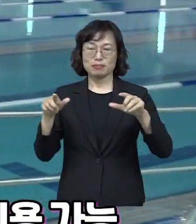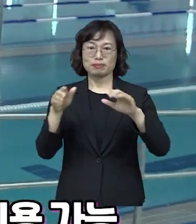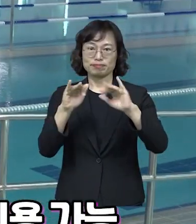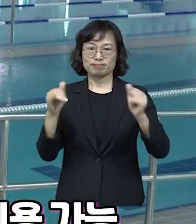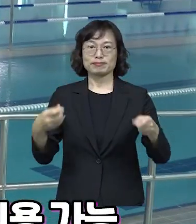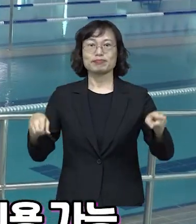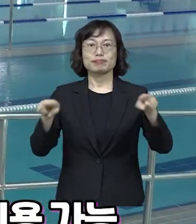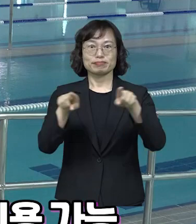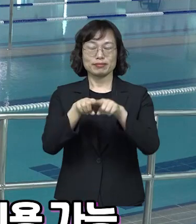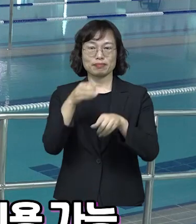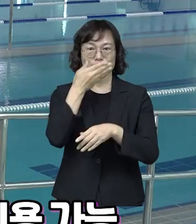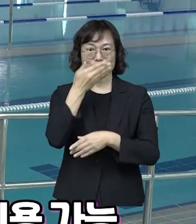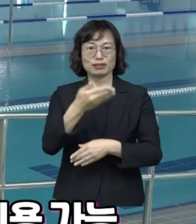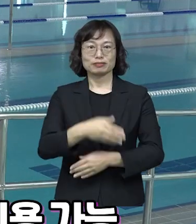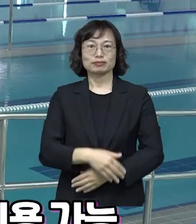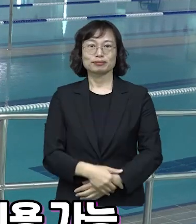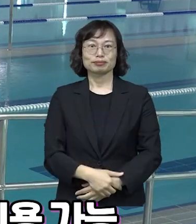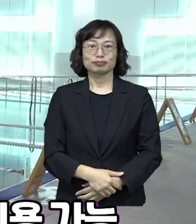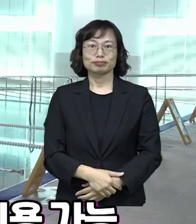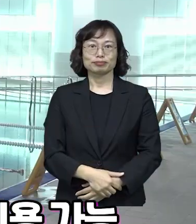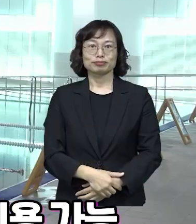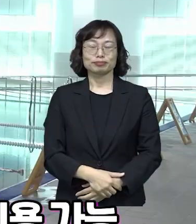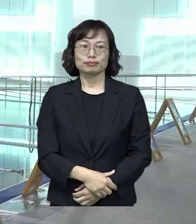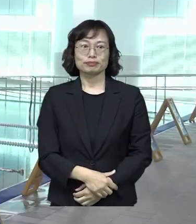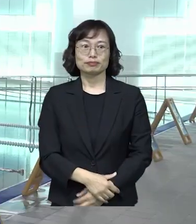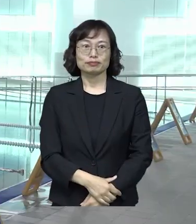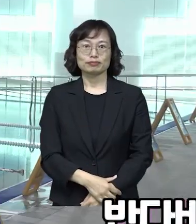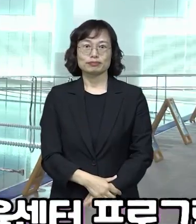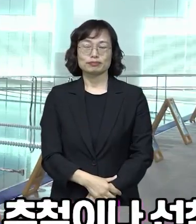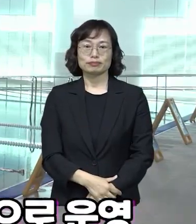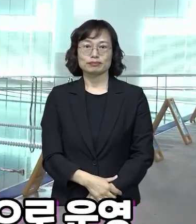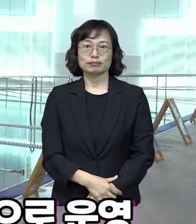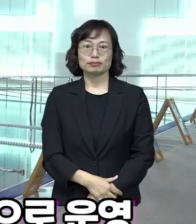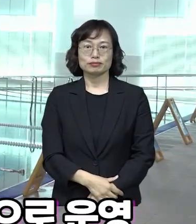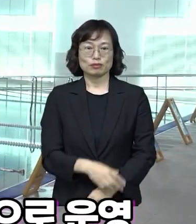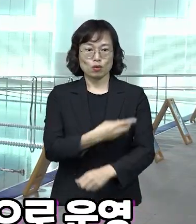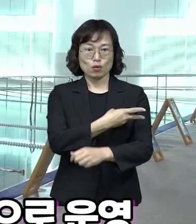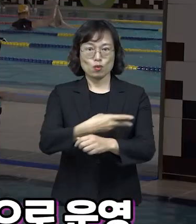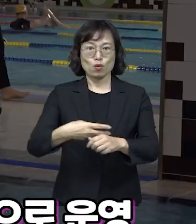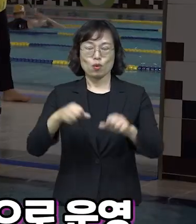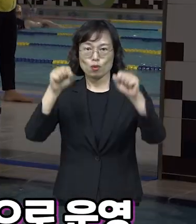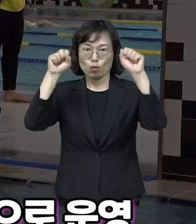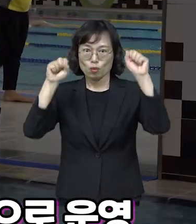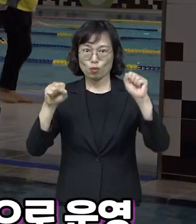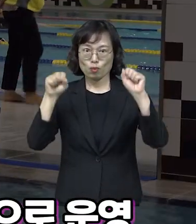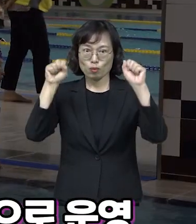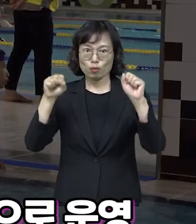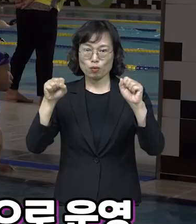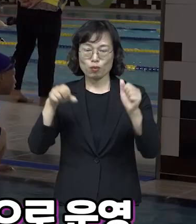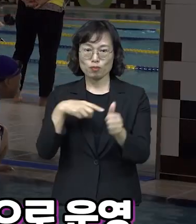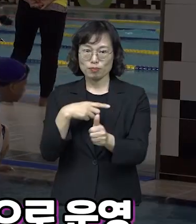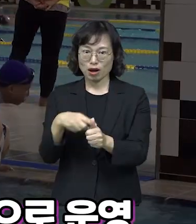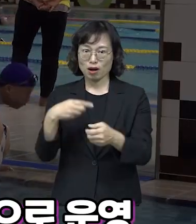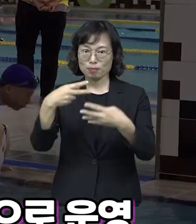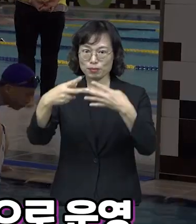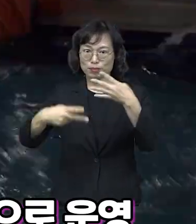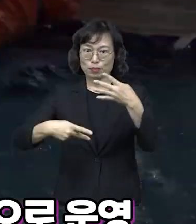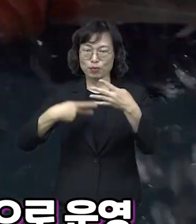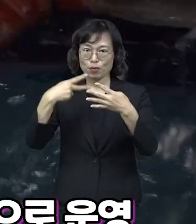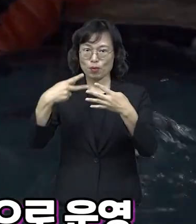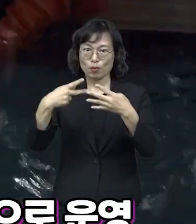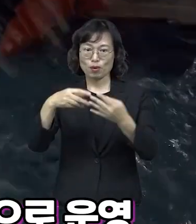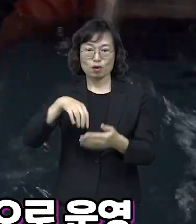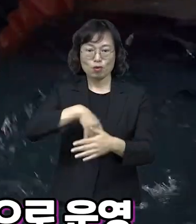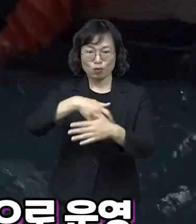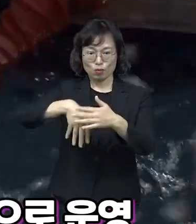이용하되 비장애인도 함께 이용하는 통합시설입니다. 아쿠아로빅 수영 강습을 비롯한 프로그램들을 추첨 및